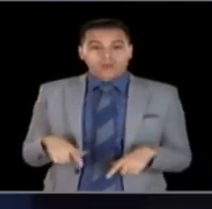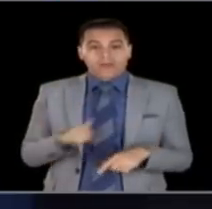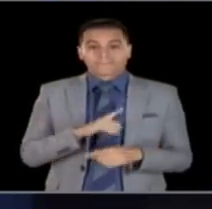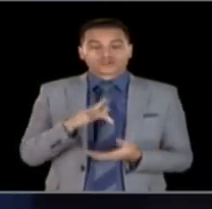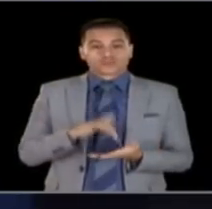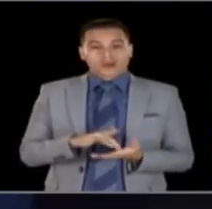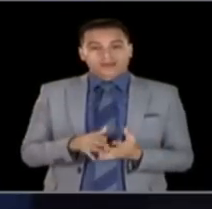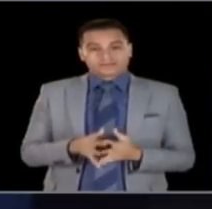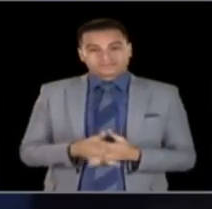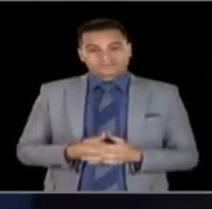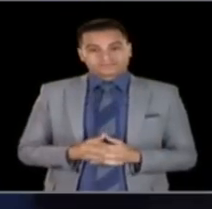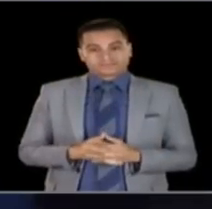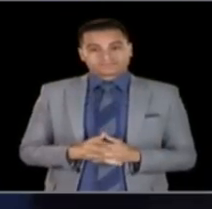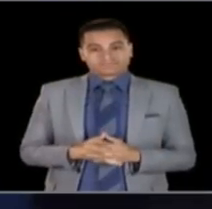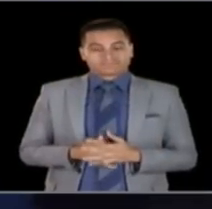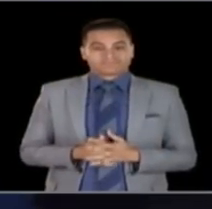مش ولاية.